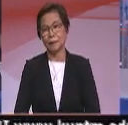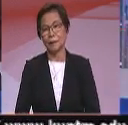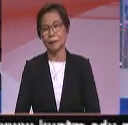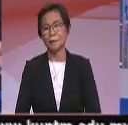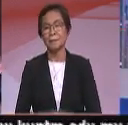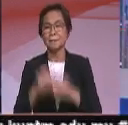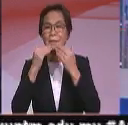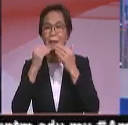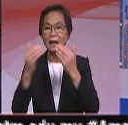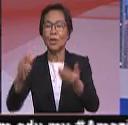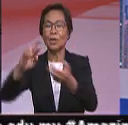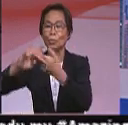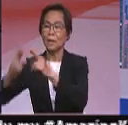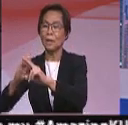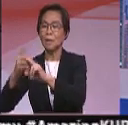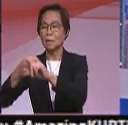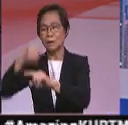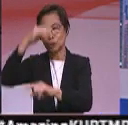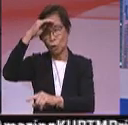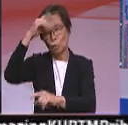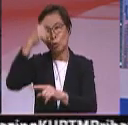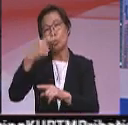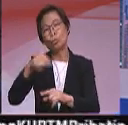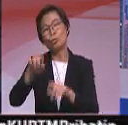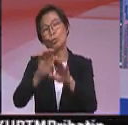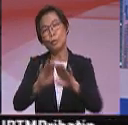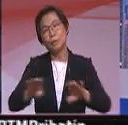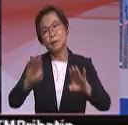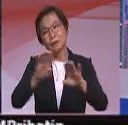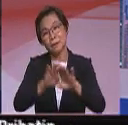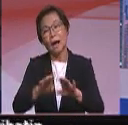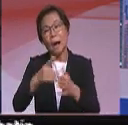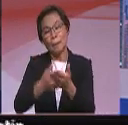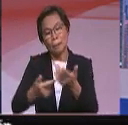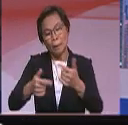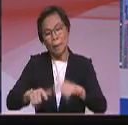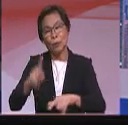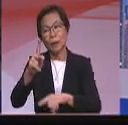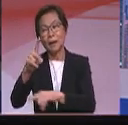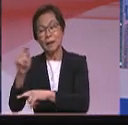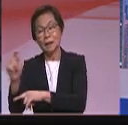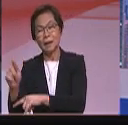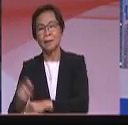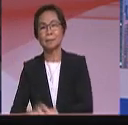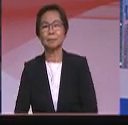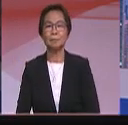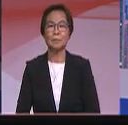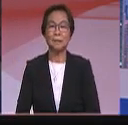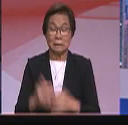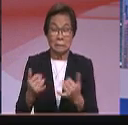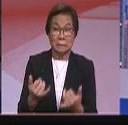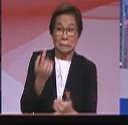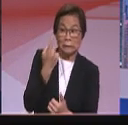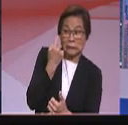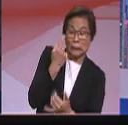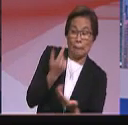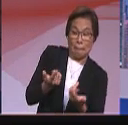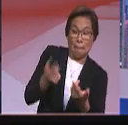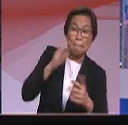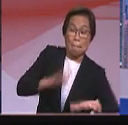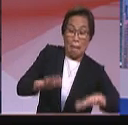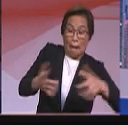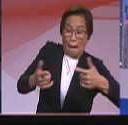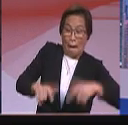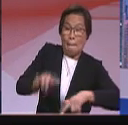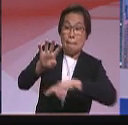Baik, terima kasih rakan tugas dari Johor untuk perkembangan semasa seketika tadi. Dan kita ke perkembangan berikutnya. Ini terkini, banjir melanda empat